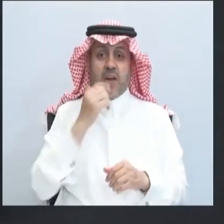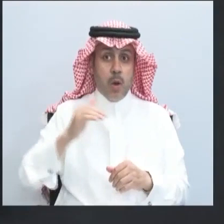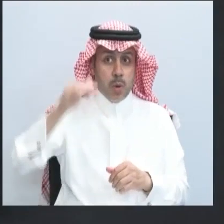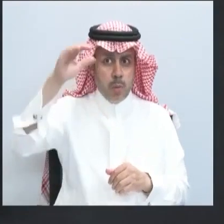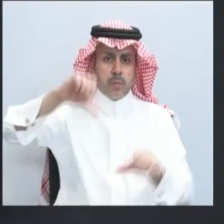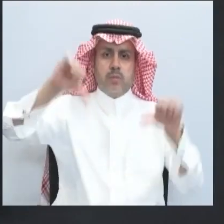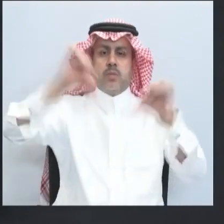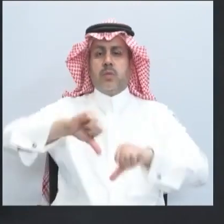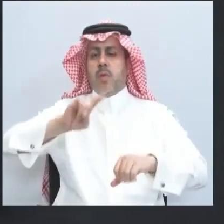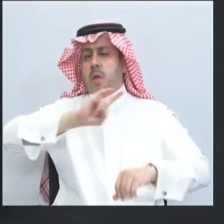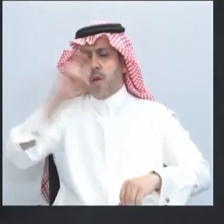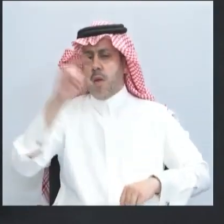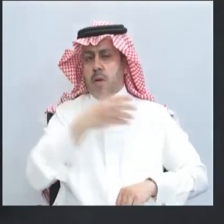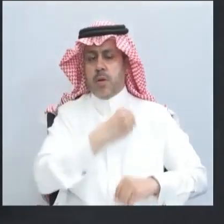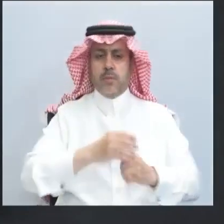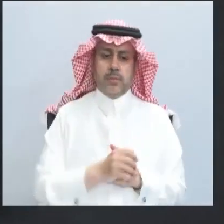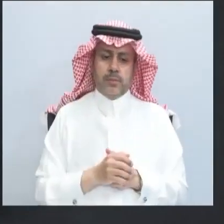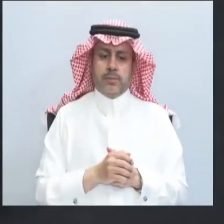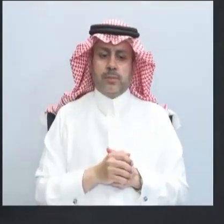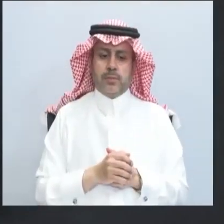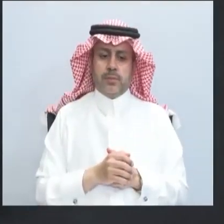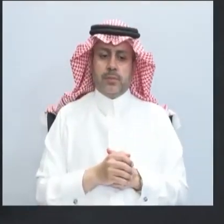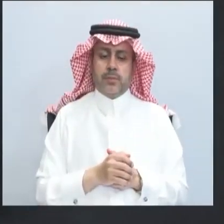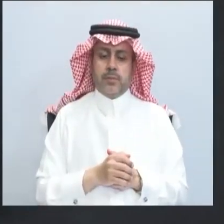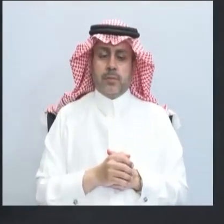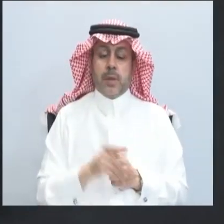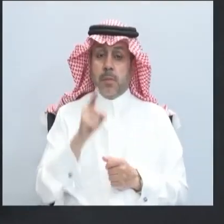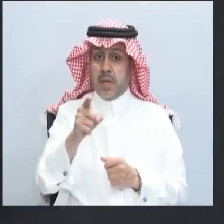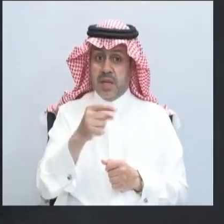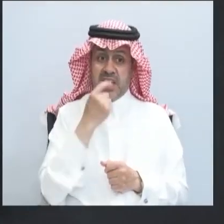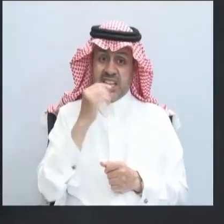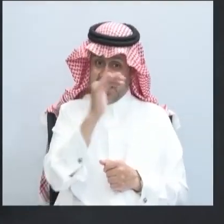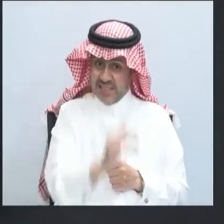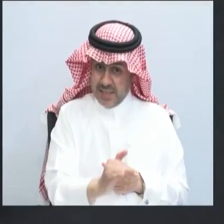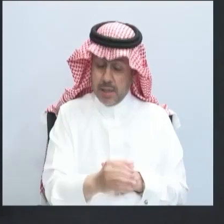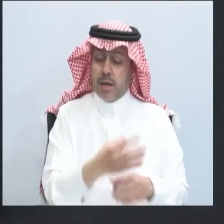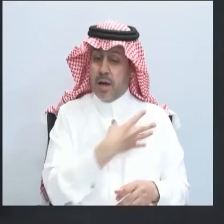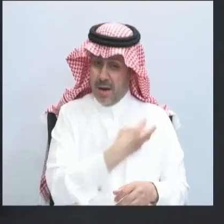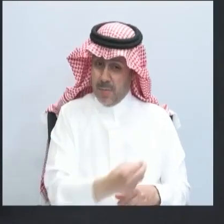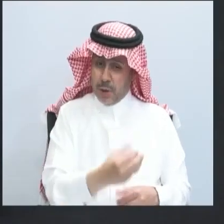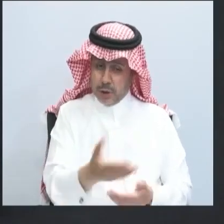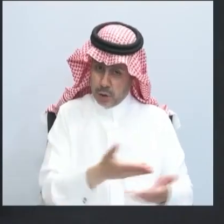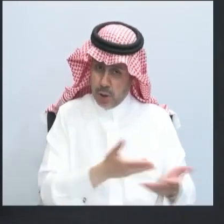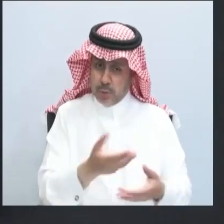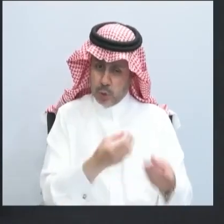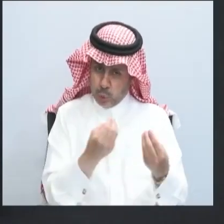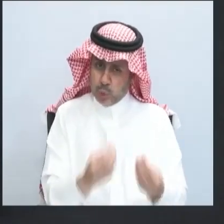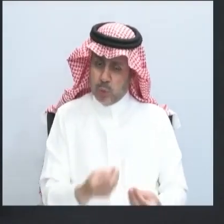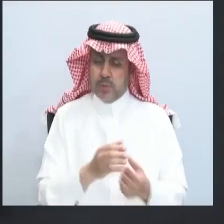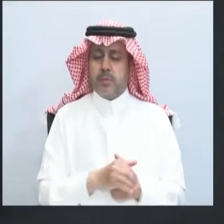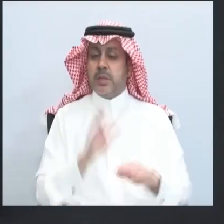لن يرحم فمن جانب الرحمه به ان نرحمه صغيرا ونش تربيه